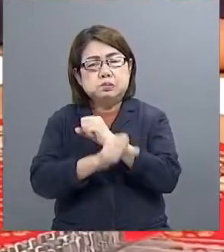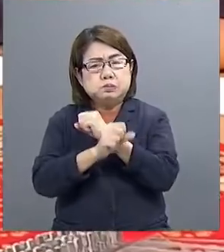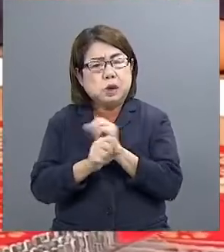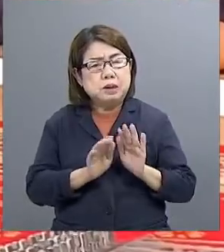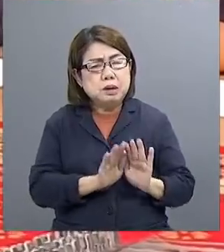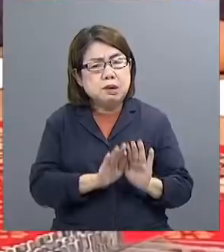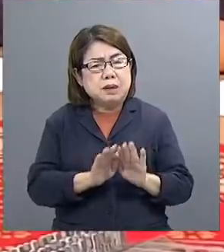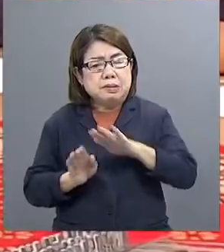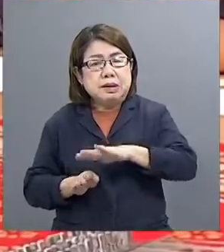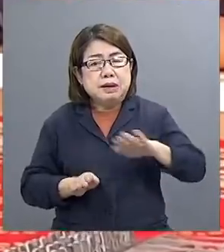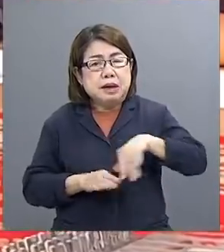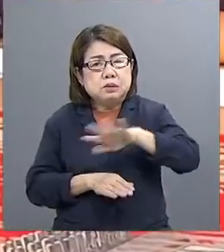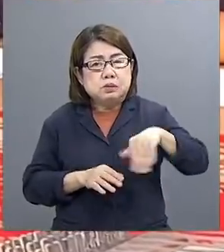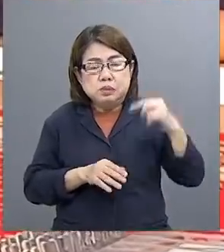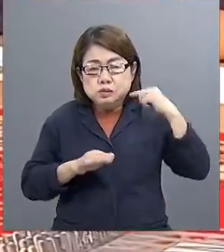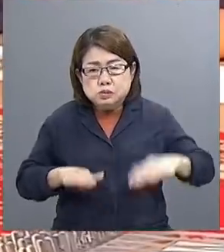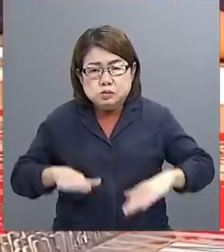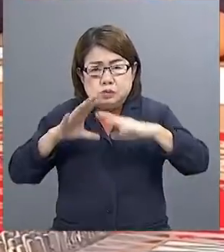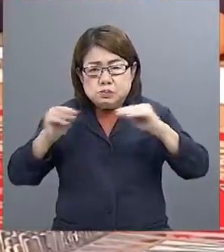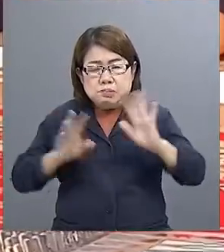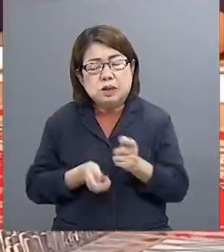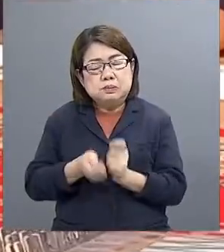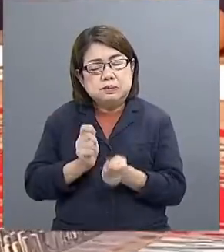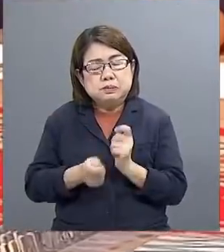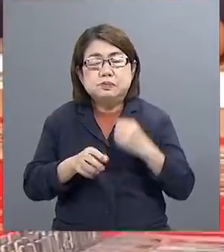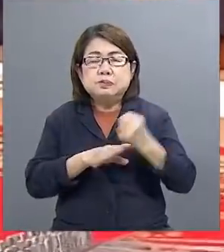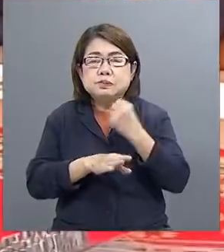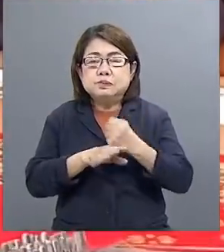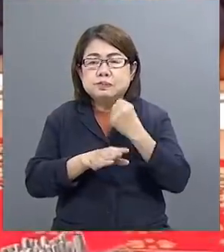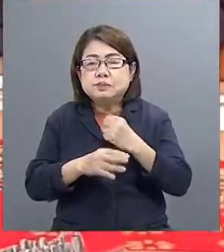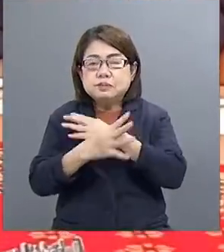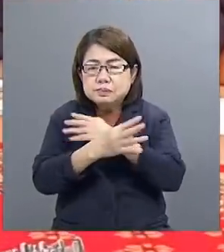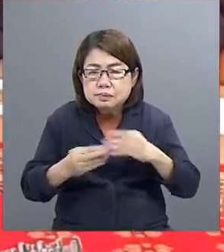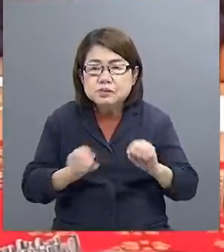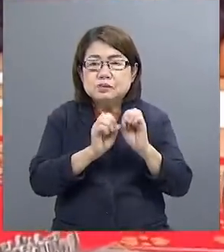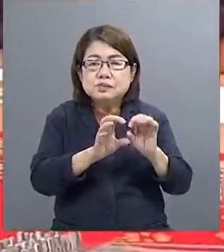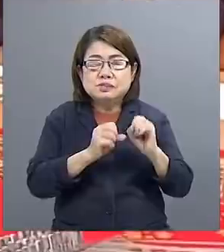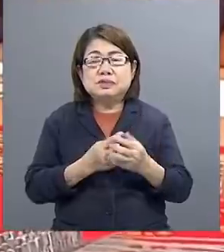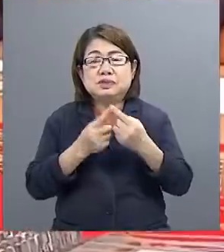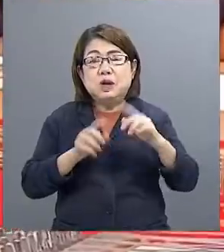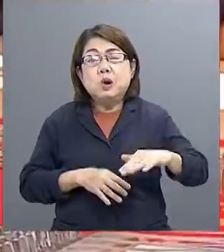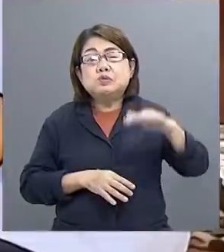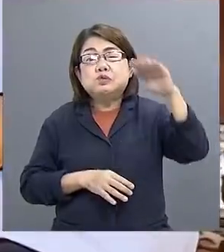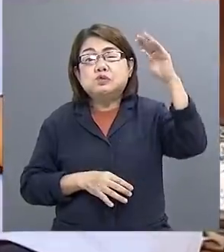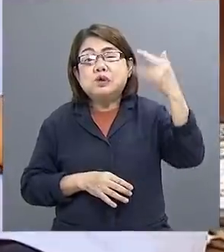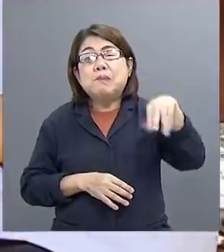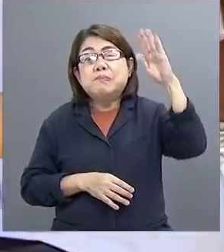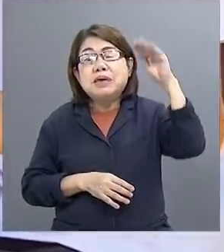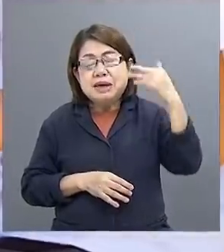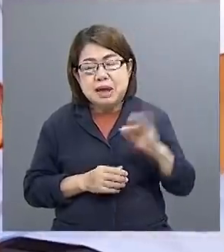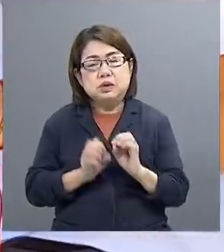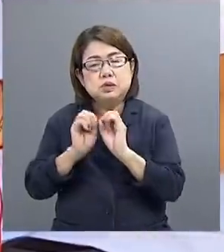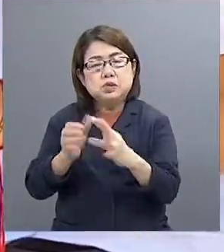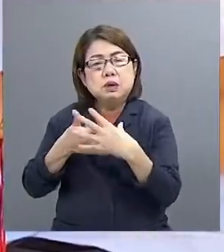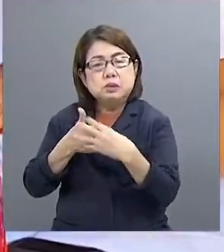หลังนะมาอนุรักษ์ดนตรีไทยฝึกซ้อมแล้วก็ถ่ายทอดกันต่อไปข้อน้องถ้าเป็นรุ่นพี่พี่ก็จะได้ว่าเป็นที่ที่มา